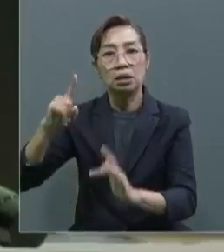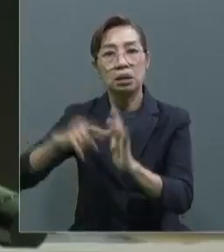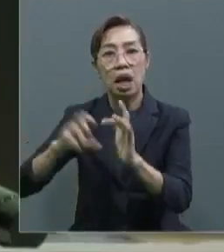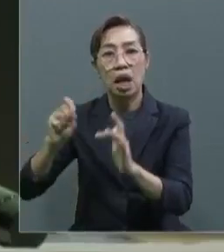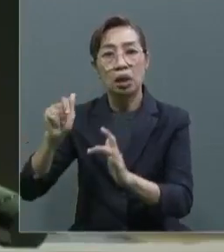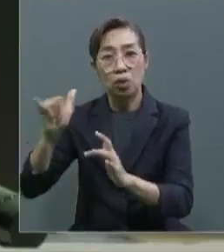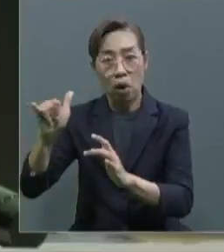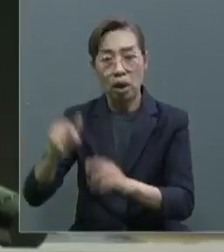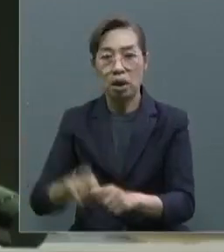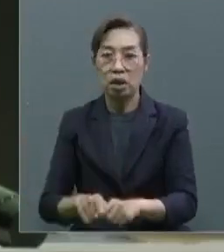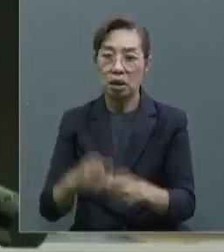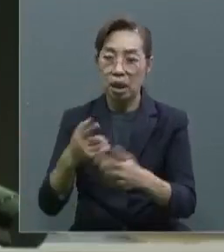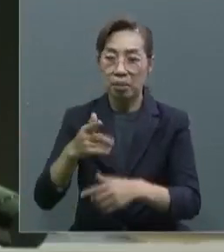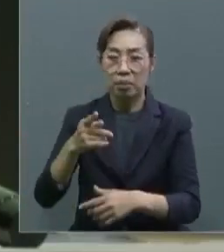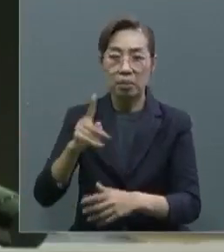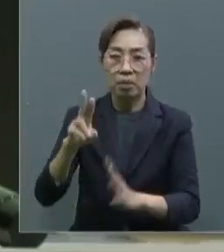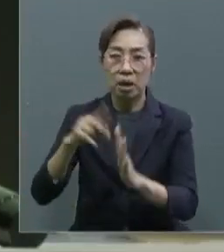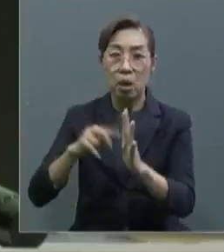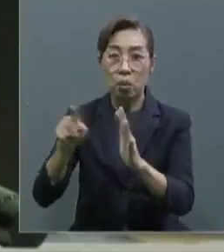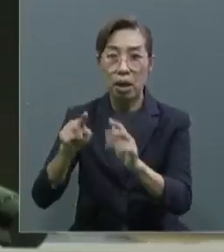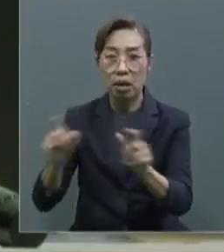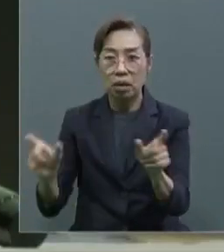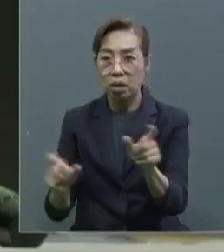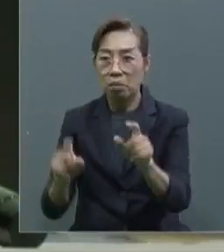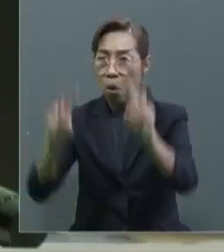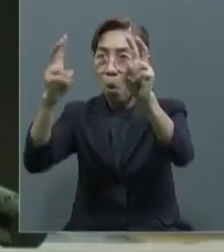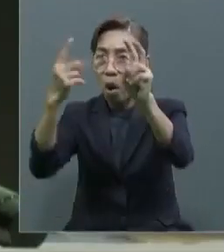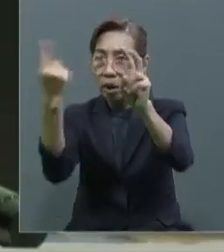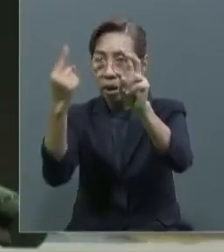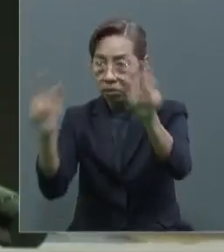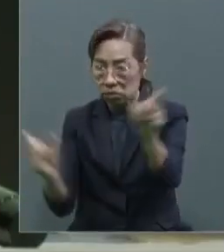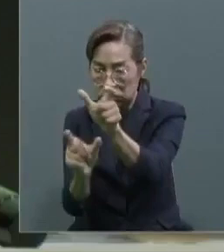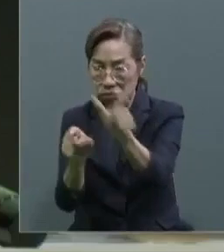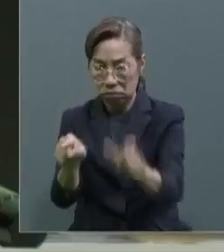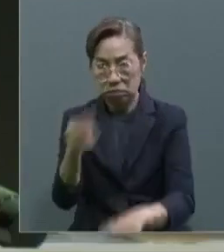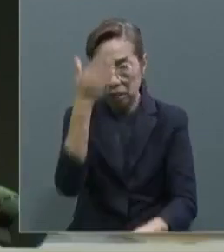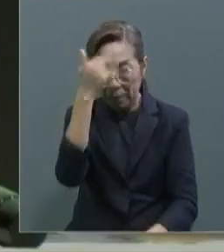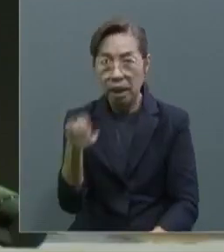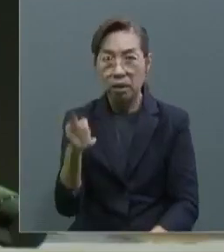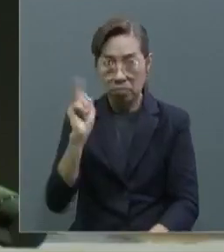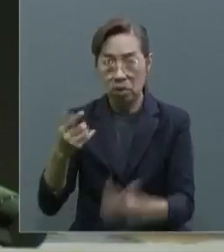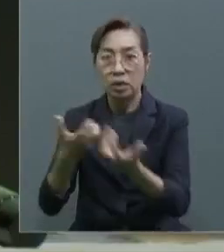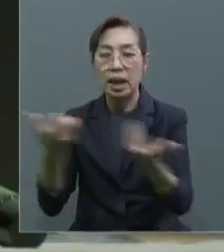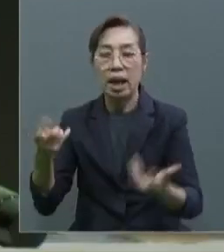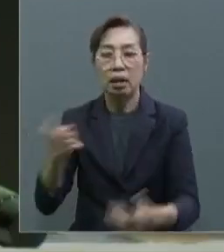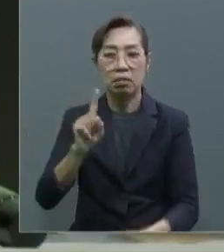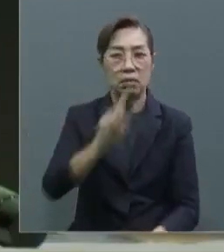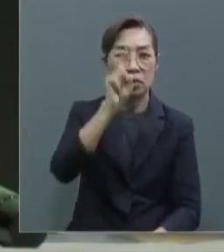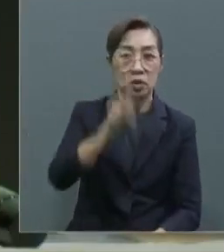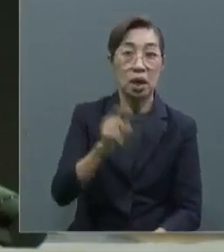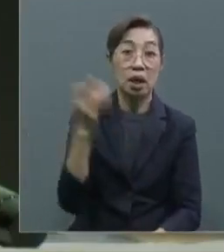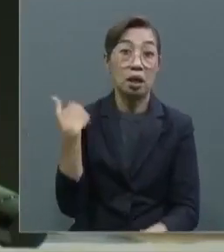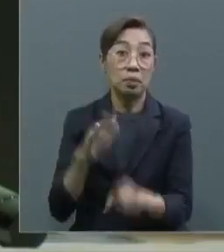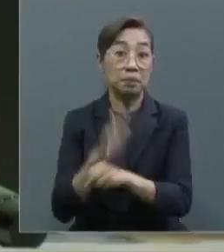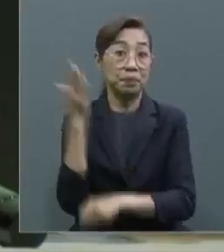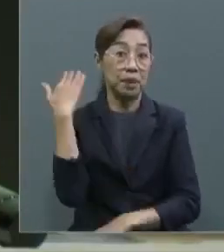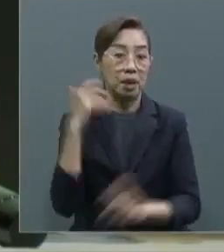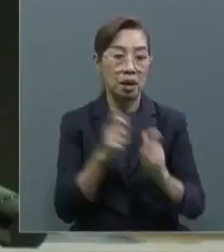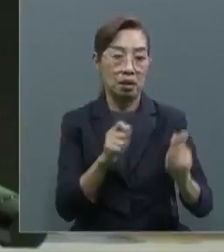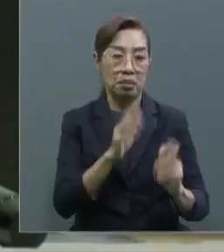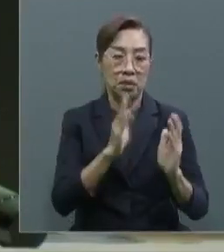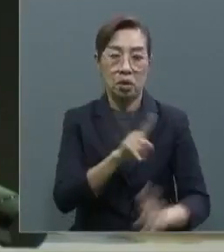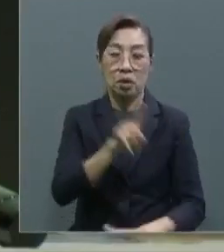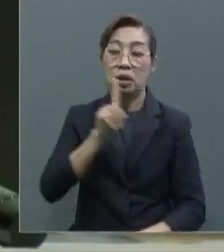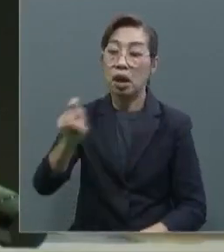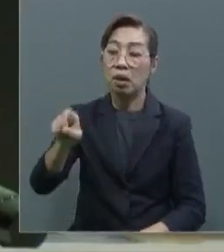และมาเบิกจ่ายเหมารวมนะครับอันนี้เป็นข้อสงสัยและสิ่งสำคัญที่สุดเนี่ยวันนั้นก็มีคนถามกันว่าไอ้เ